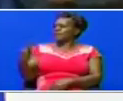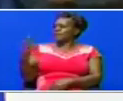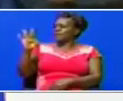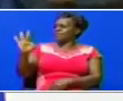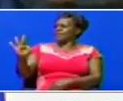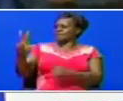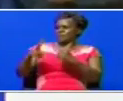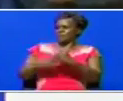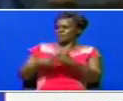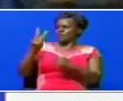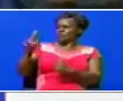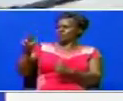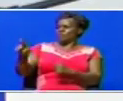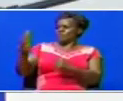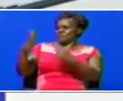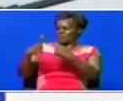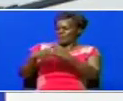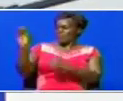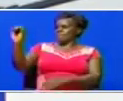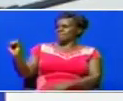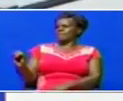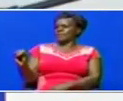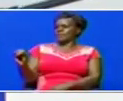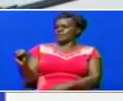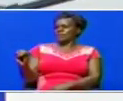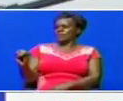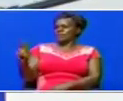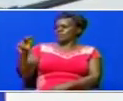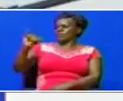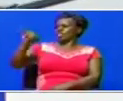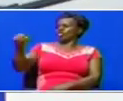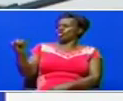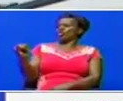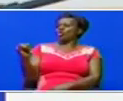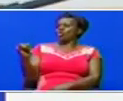3,337, that's 2.95%. Shakalaka Jirongo,